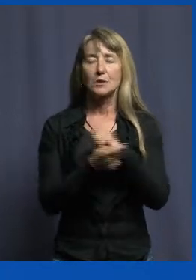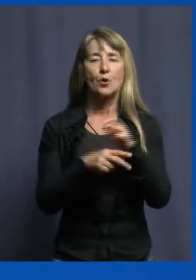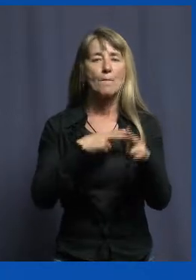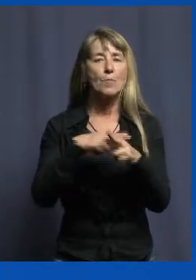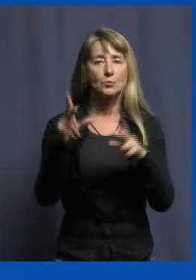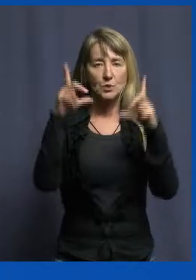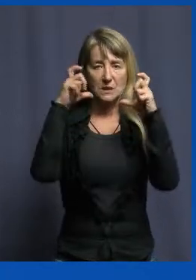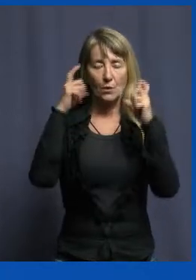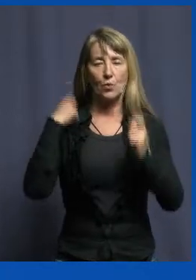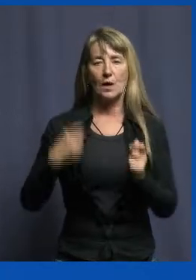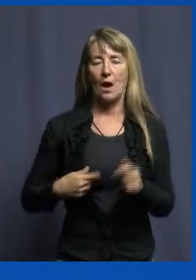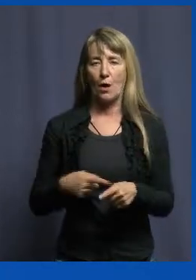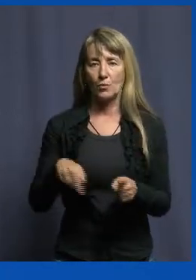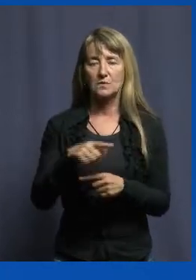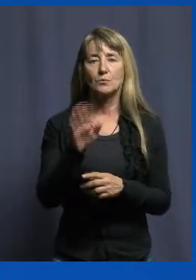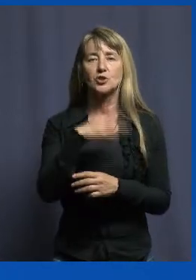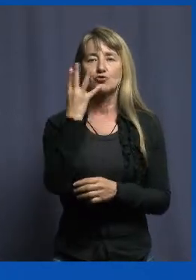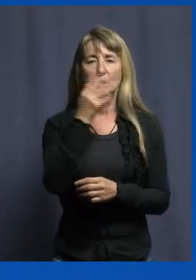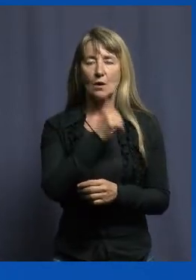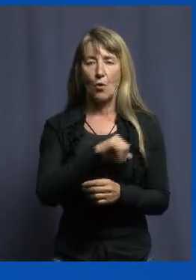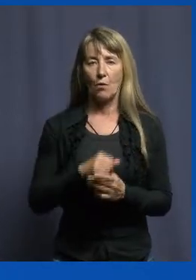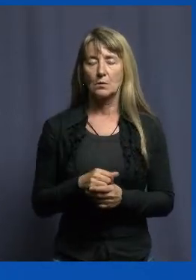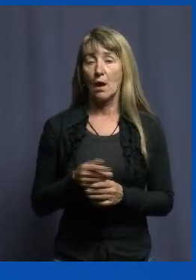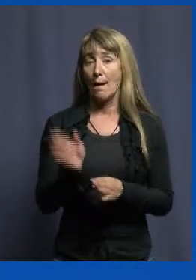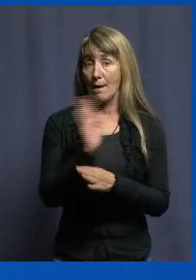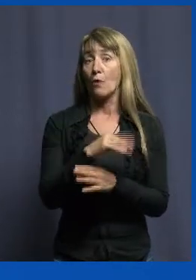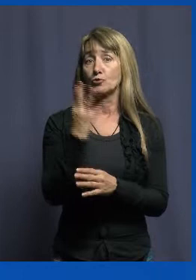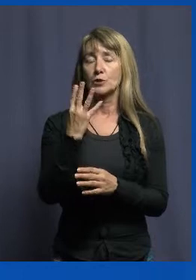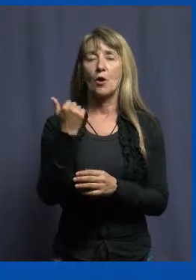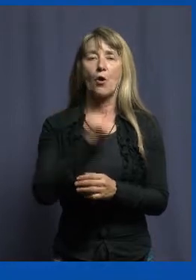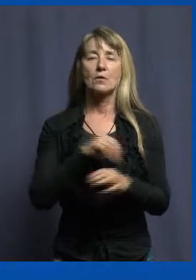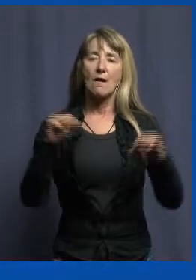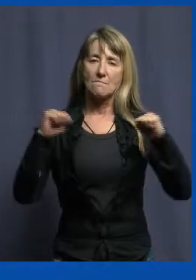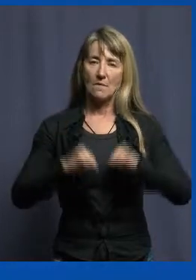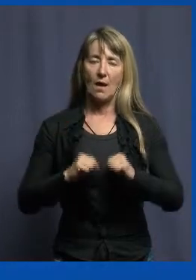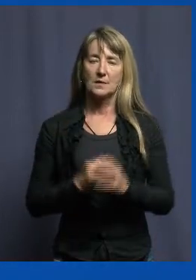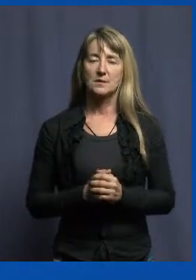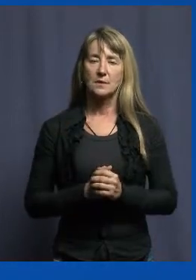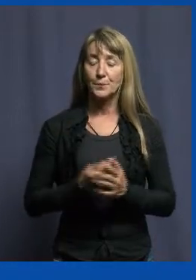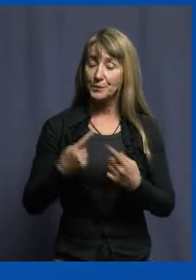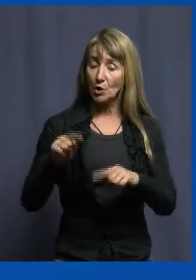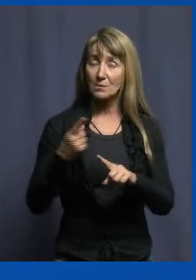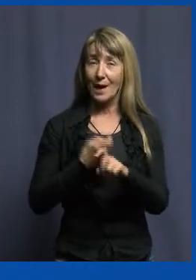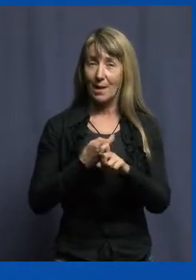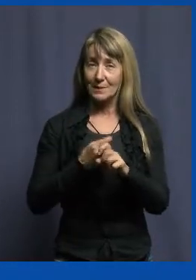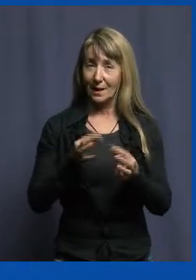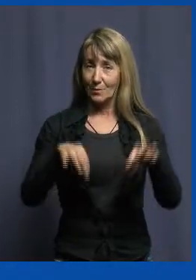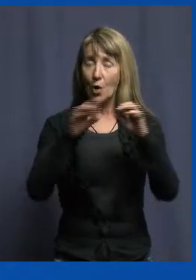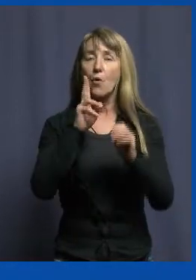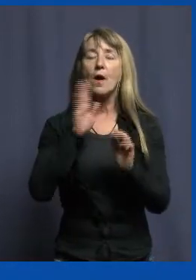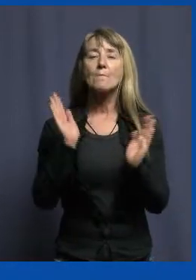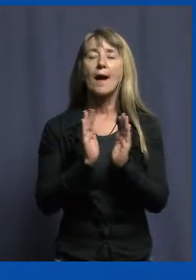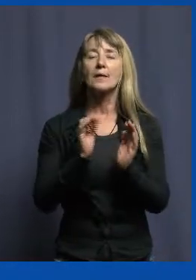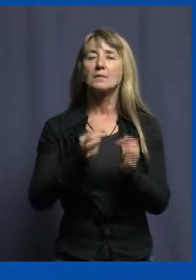potpuno sliku Kragujevca posle 4 godine, nakon 4 godine vlasti. Osim kapitalnih projekata, koji manji